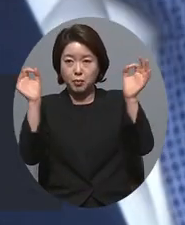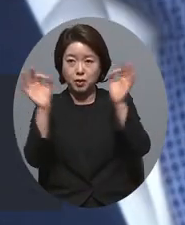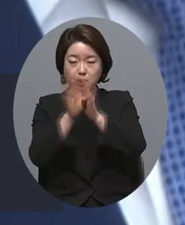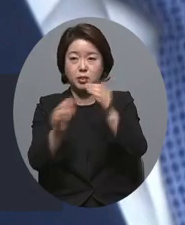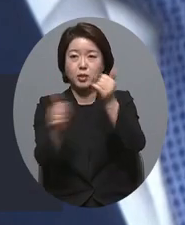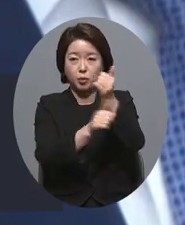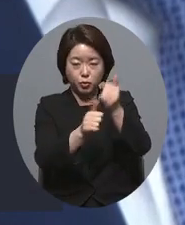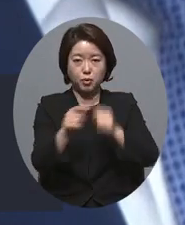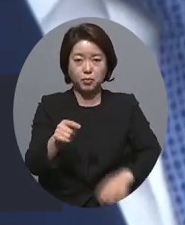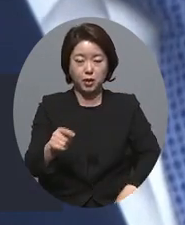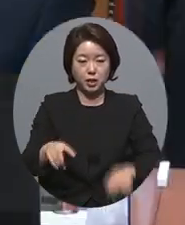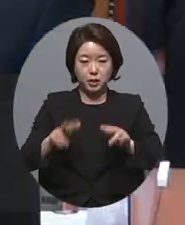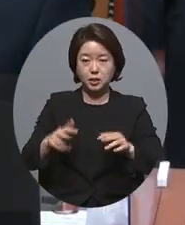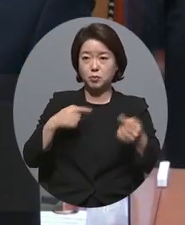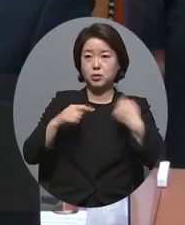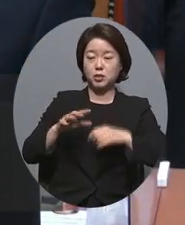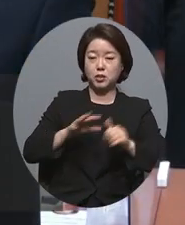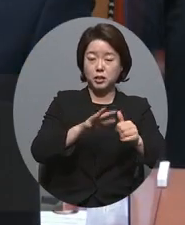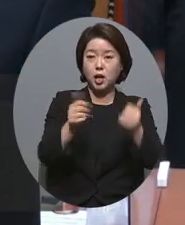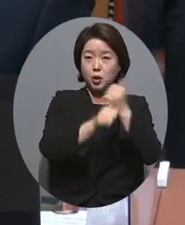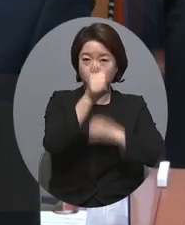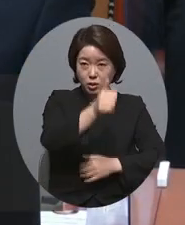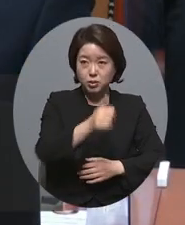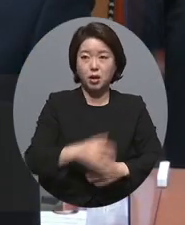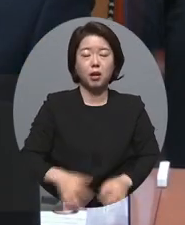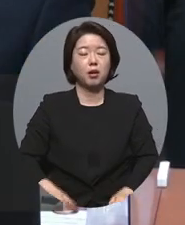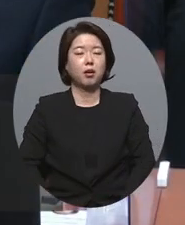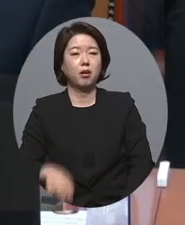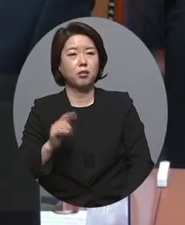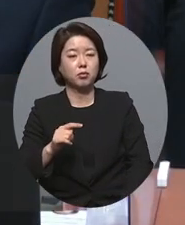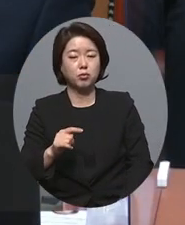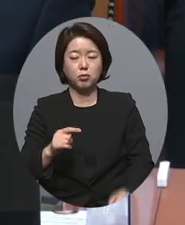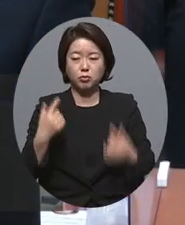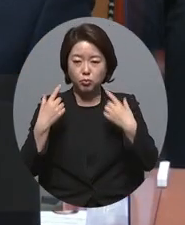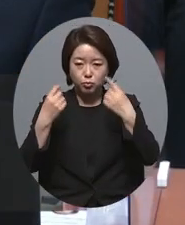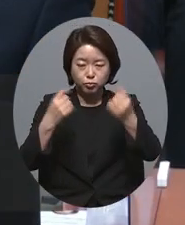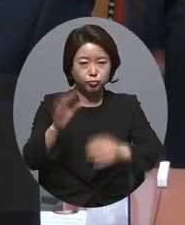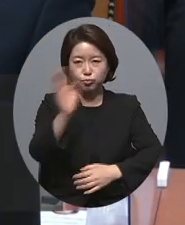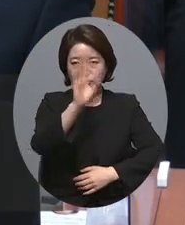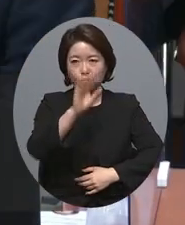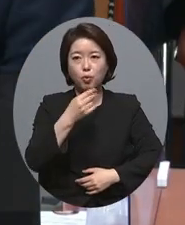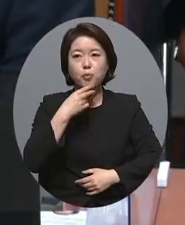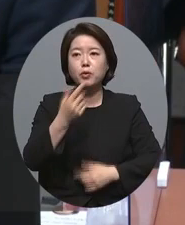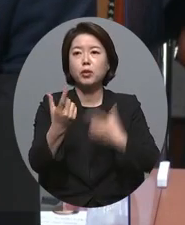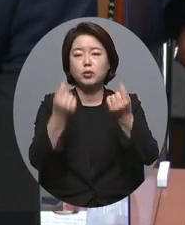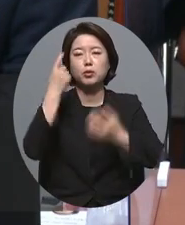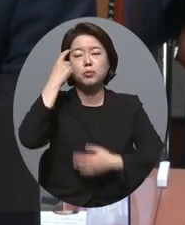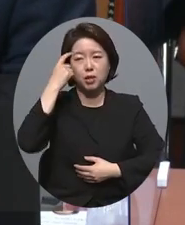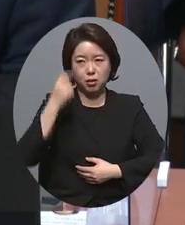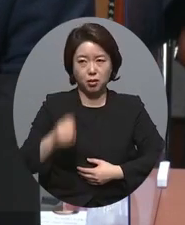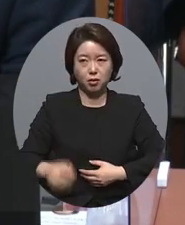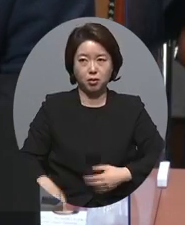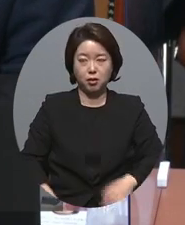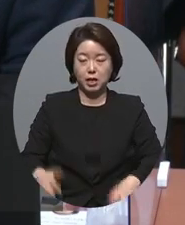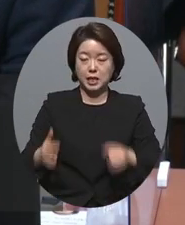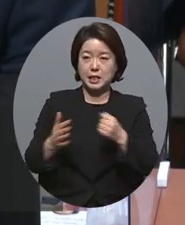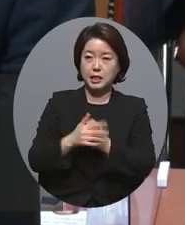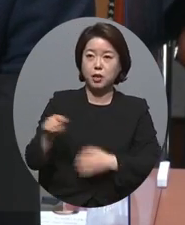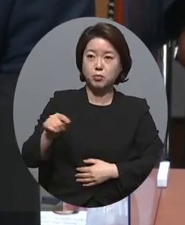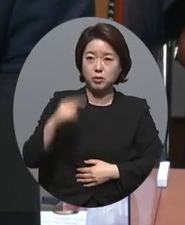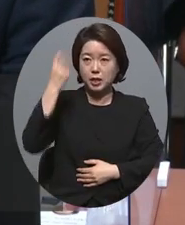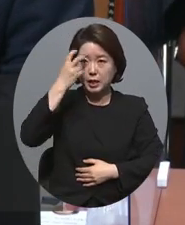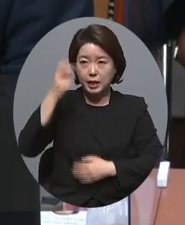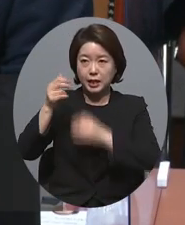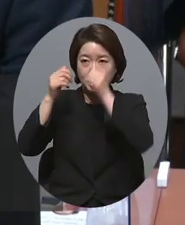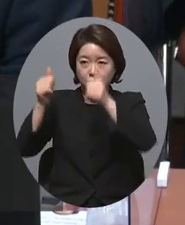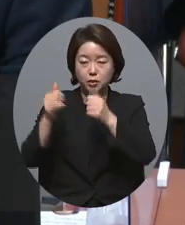뭐 정치탄압위원장이시지 않습니까? 오히려 더 위원님께서 일관성이 없으신 것이 아닌가 저는 그렇게 생각합니다. 저희들은 그래서 검찰의 이중대라고